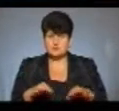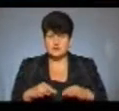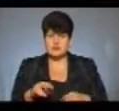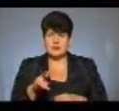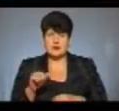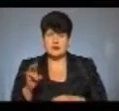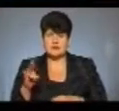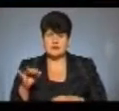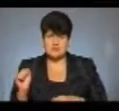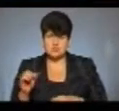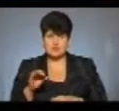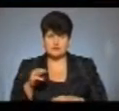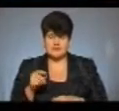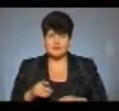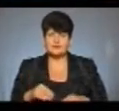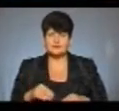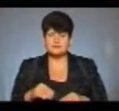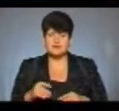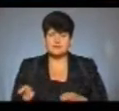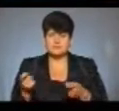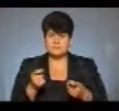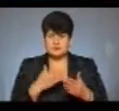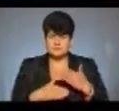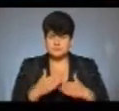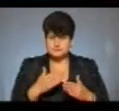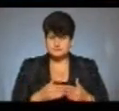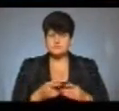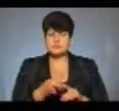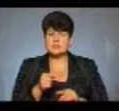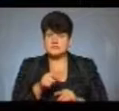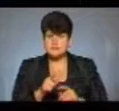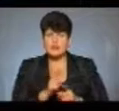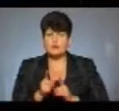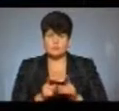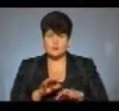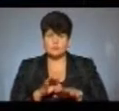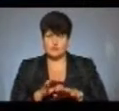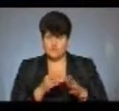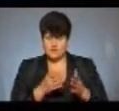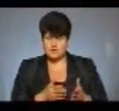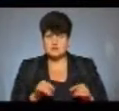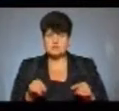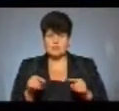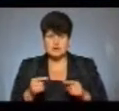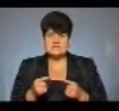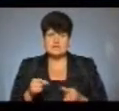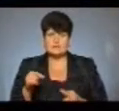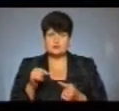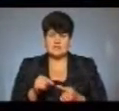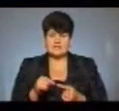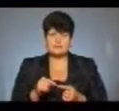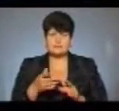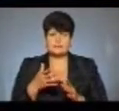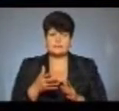надання інклюзивних послуг. Адже зараз в рамках тих реформ, які здійснюються, створюються відповідні інклюзивні центри